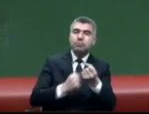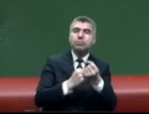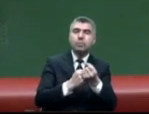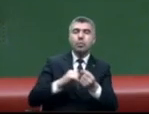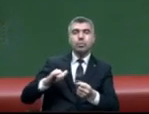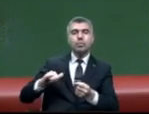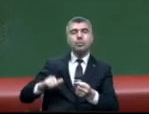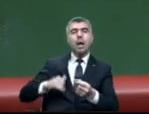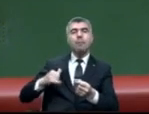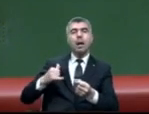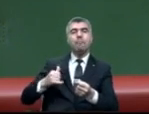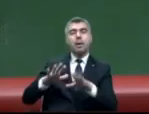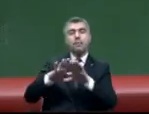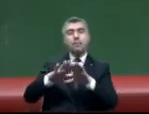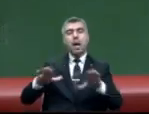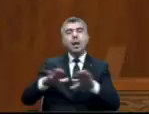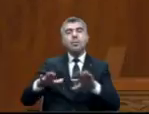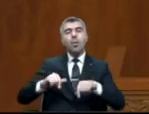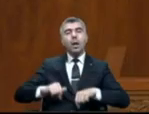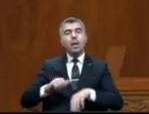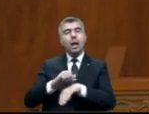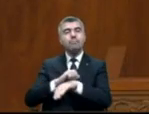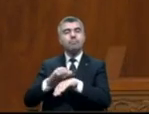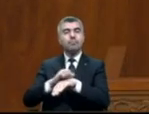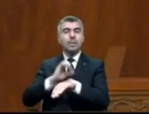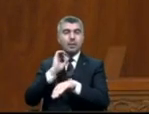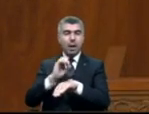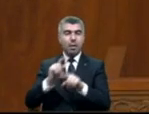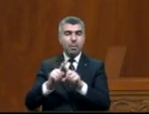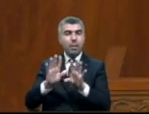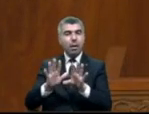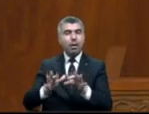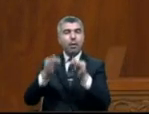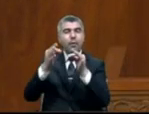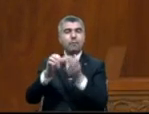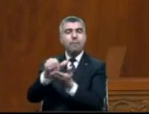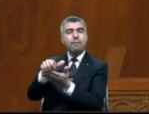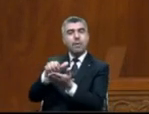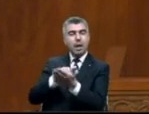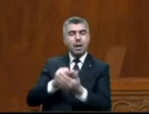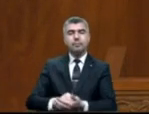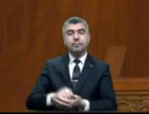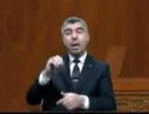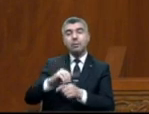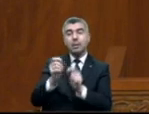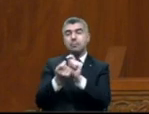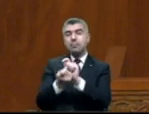لدعم الشباب وتنمية أراضي الجموع في إطار خلق طبقة متوسطة فلاحية،